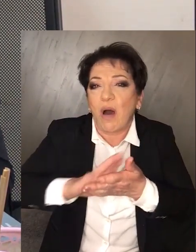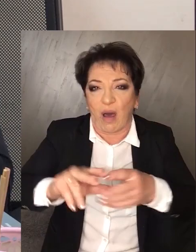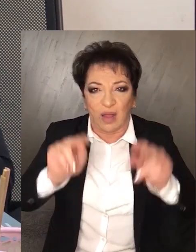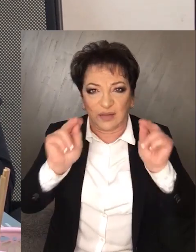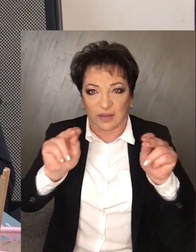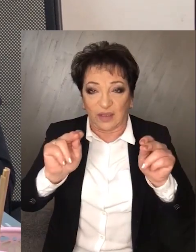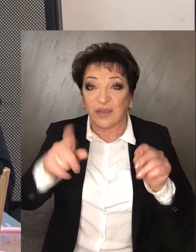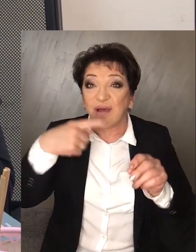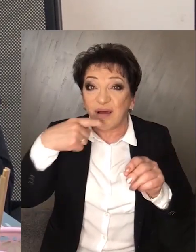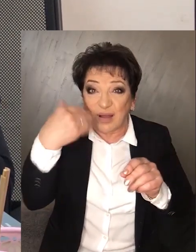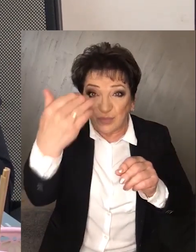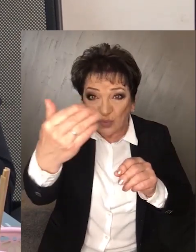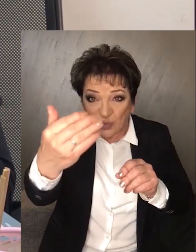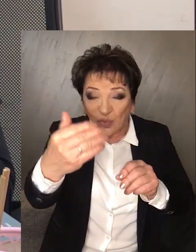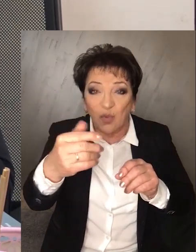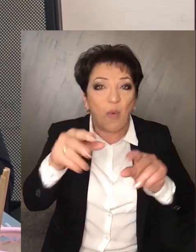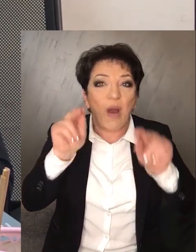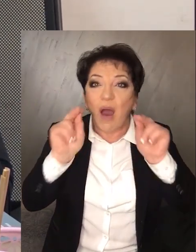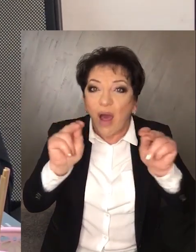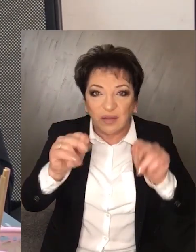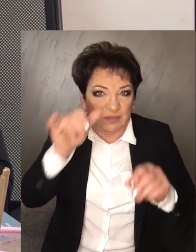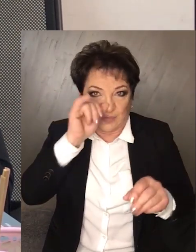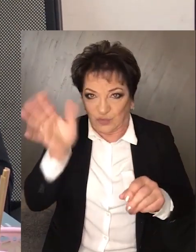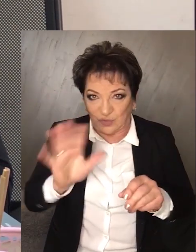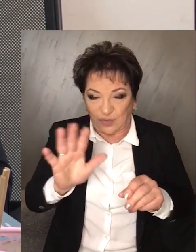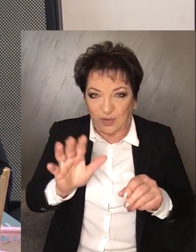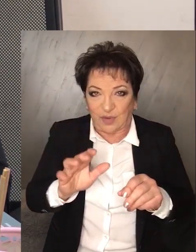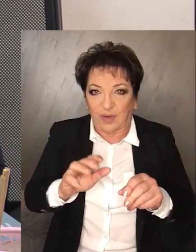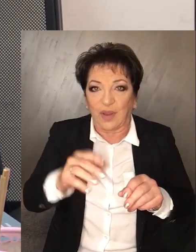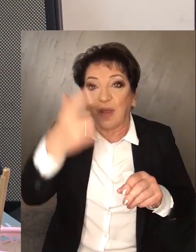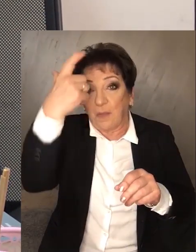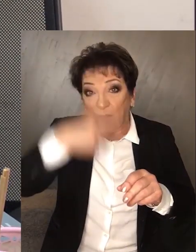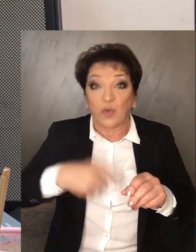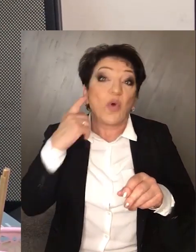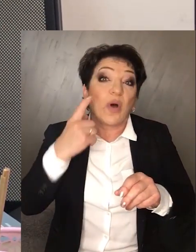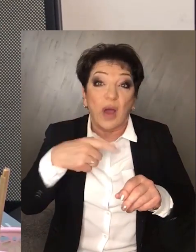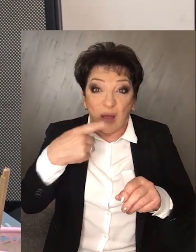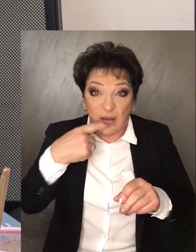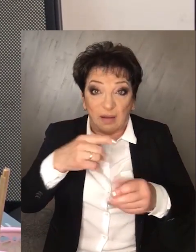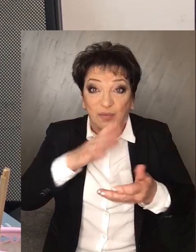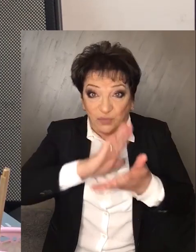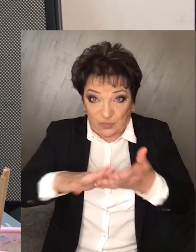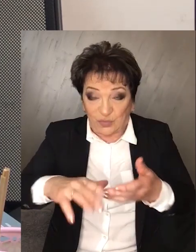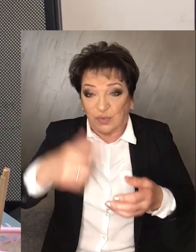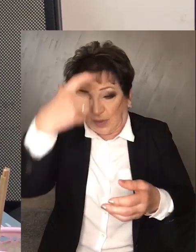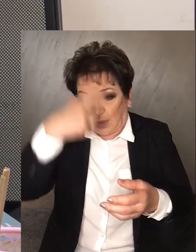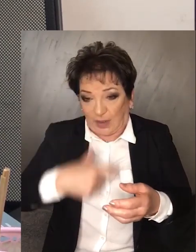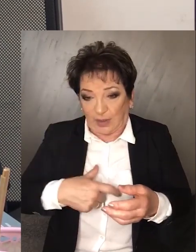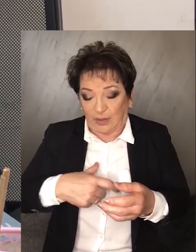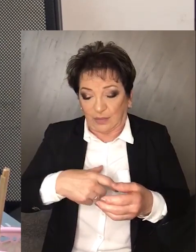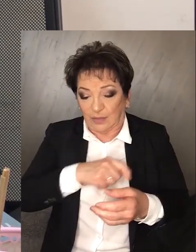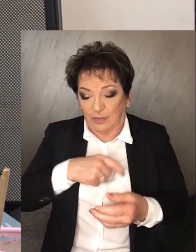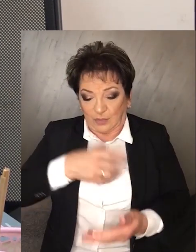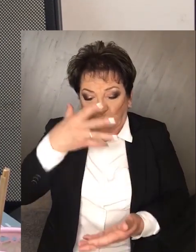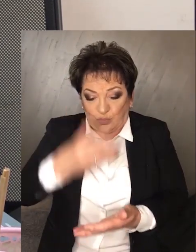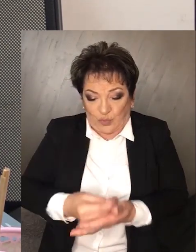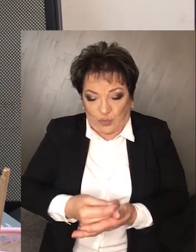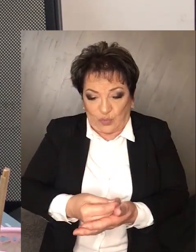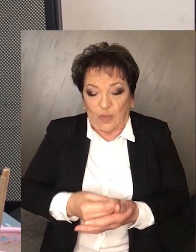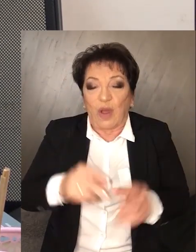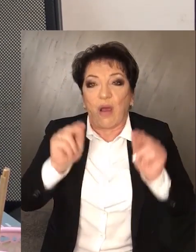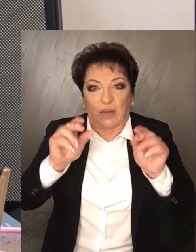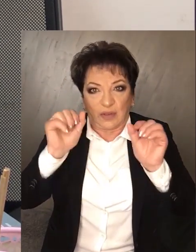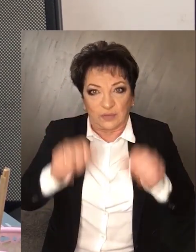գոյություն ունի, անկեղծությունն է։ Ես ուզում եմ հարցնեմ, երբ որ դուք ինքներդ ձեր հետ մենակ եք մնում, մենակ այդ ժամանակ